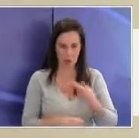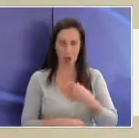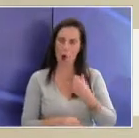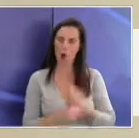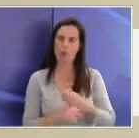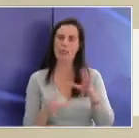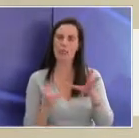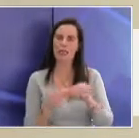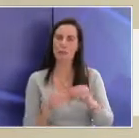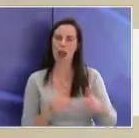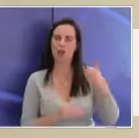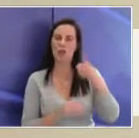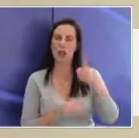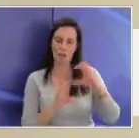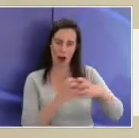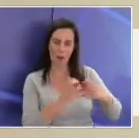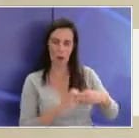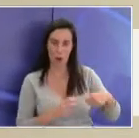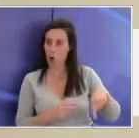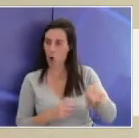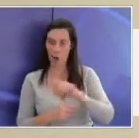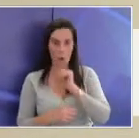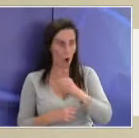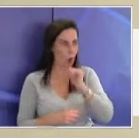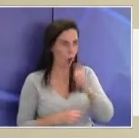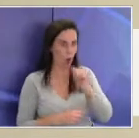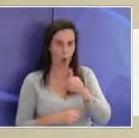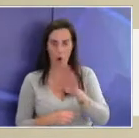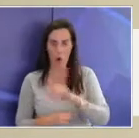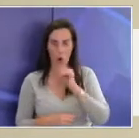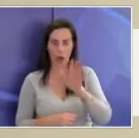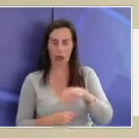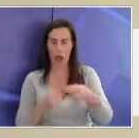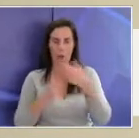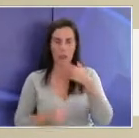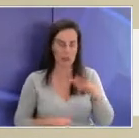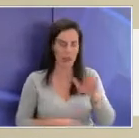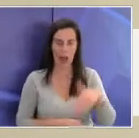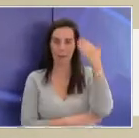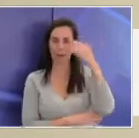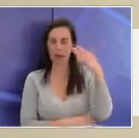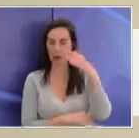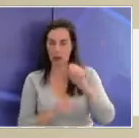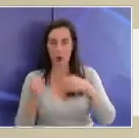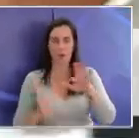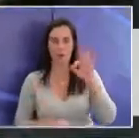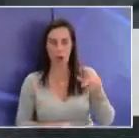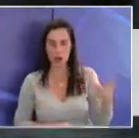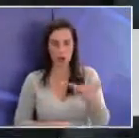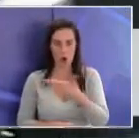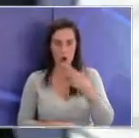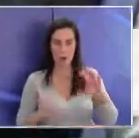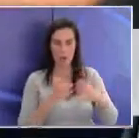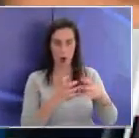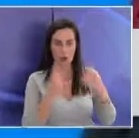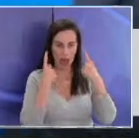עושה גם מול ראשי הקואליציה. כלומר, אם אתם כולכם דופקים לי כאן ברז, גם אגודת ישראל, גם דגל התורה וגם ש"ס, שזה שלוש